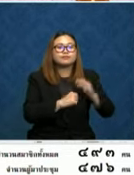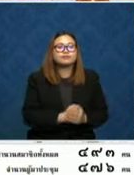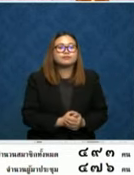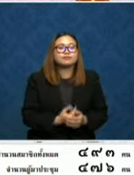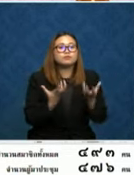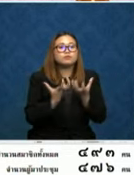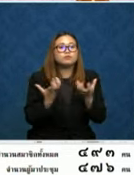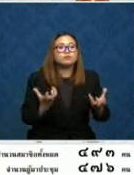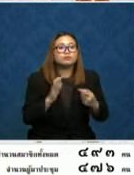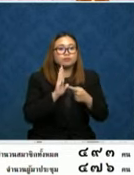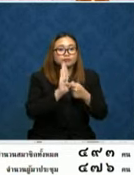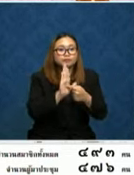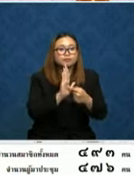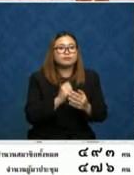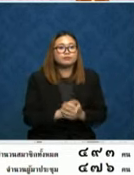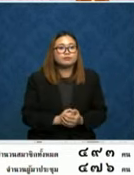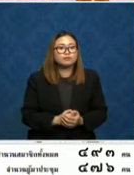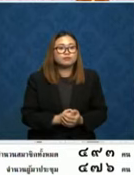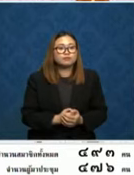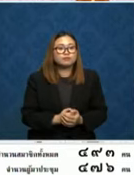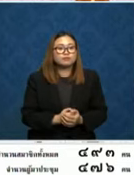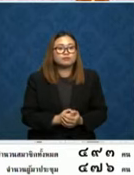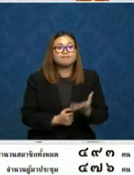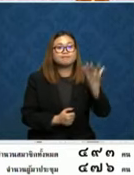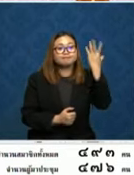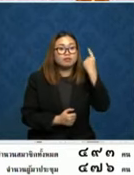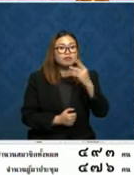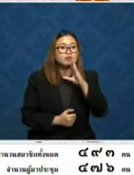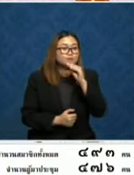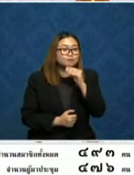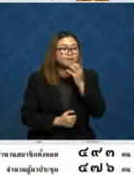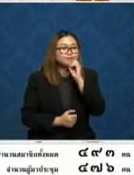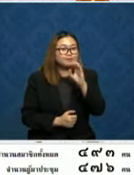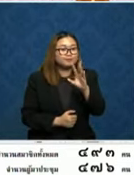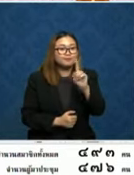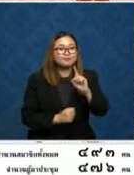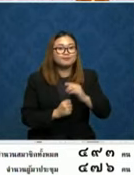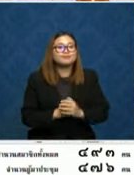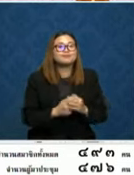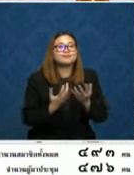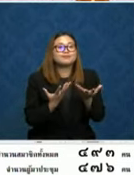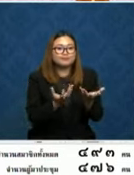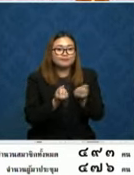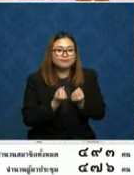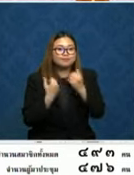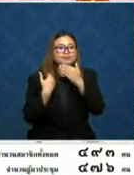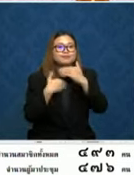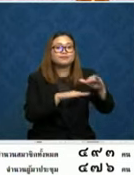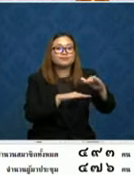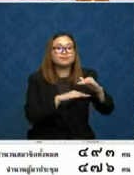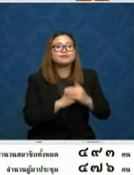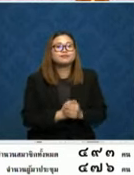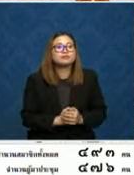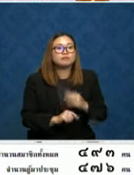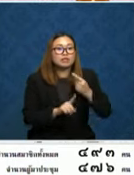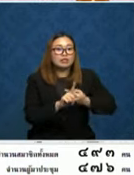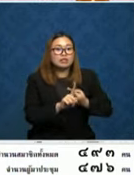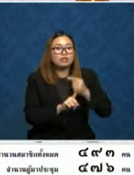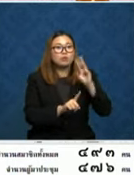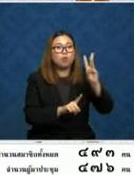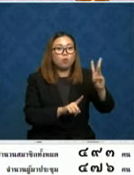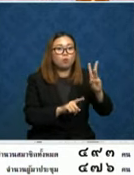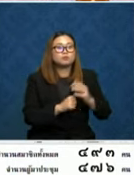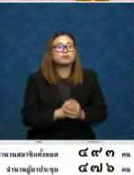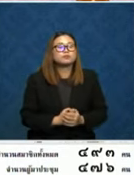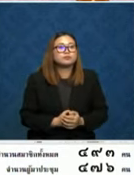ธ์นะครับเช่นเดี๋ยวขอสไลด์ถัดไปเลยนะครับเพราะเมื่อกี้พูดถึงเรื่องมูลค่าการนำเข้ากับส่งออกนะครับซึ่งเพิ่มขึ้นใน6เดือนแรกนะครับหน้าถัดไปนะ